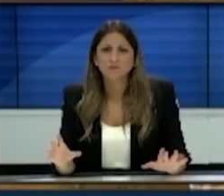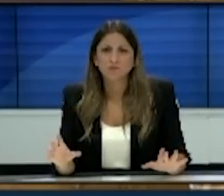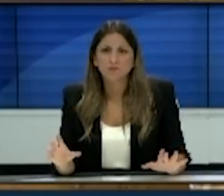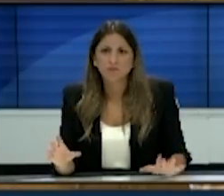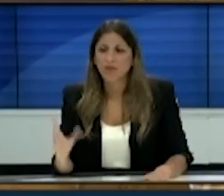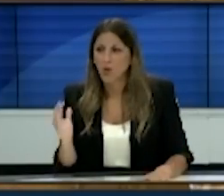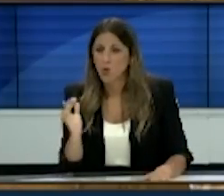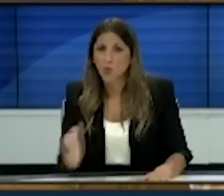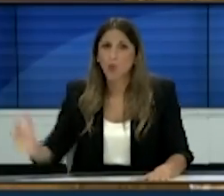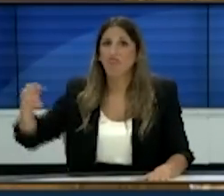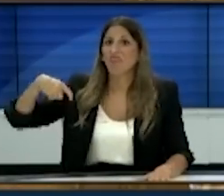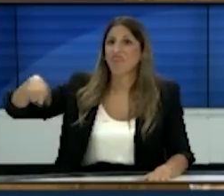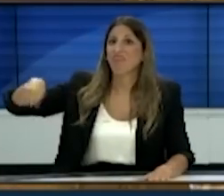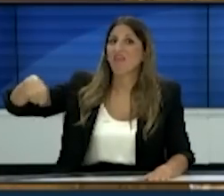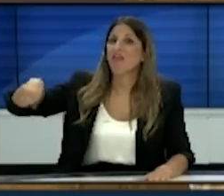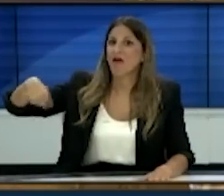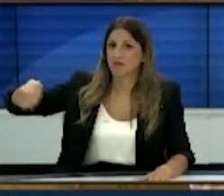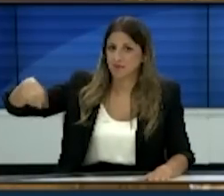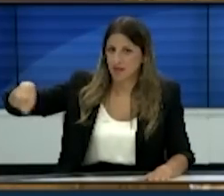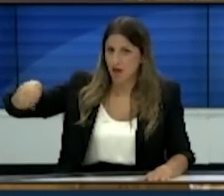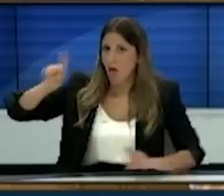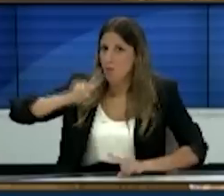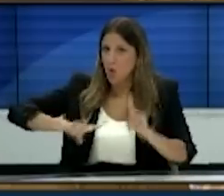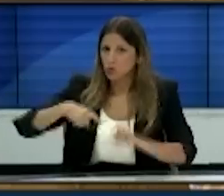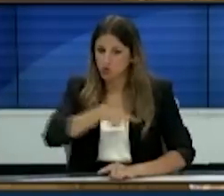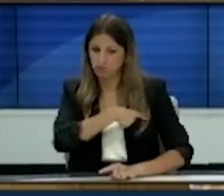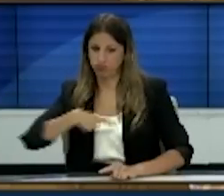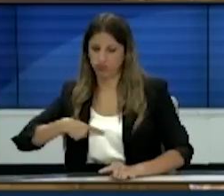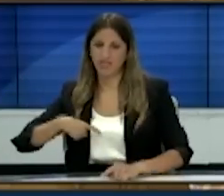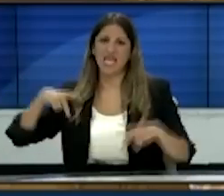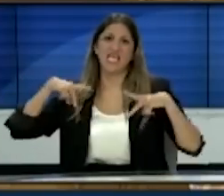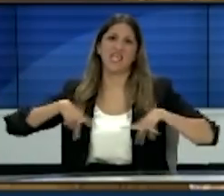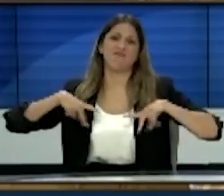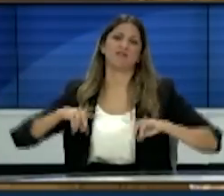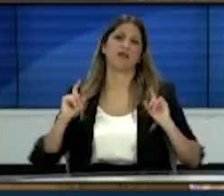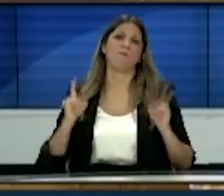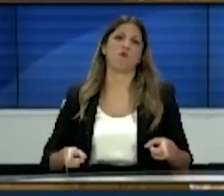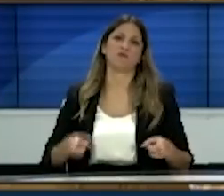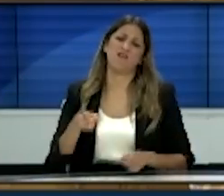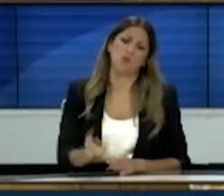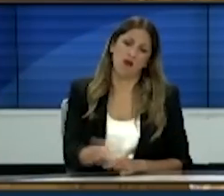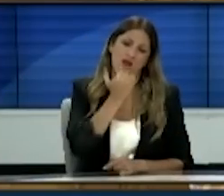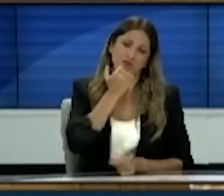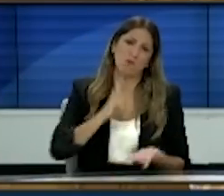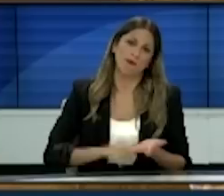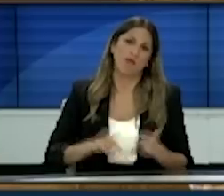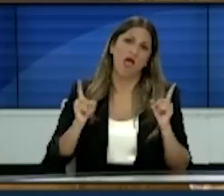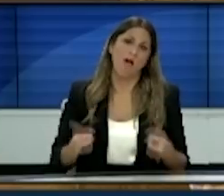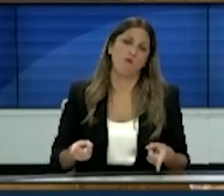ηγεσία των ανωτάτων δικαστηρίων από την εκάστοτε κυβέρνηση. Για τέτοια υποκρισία λοιπόν μιλάμε.